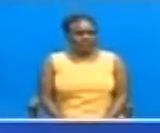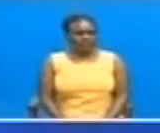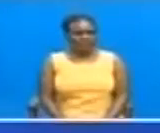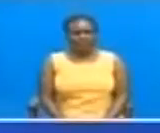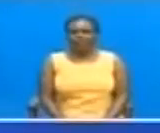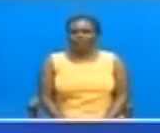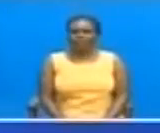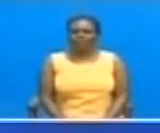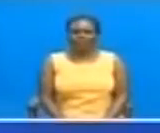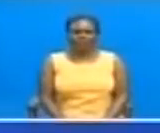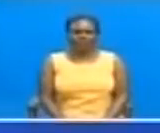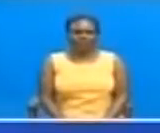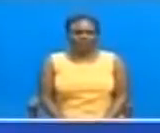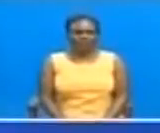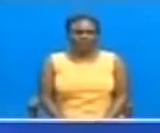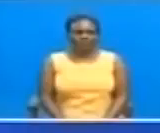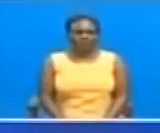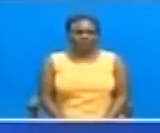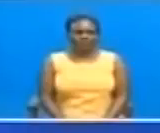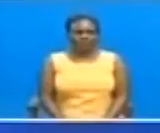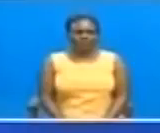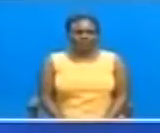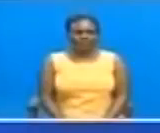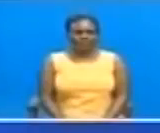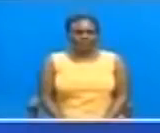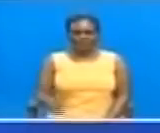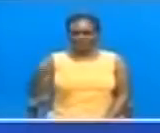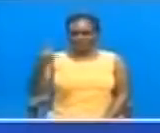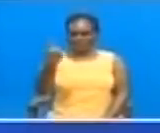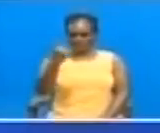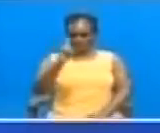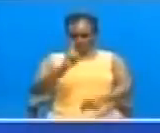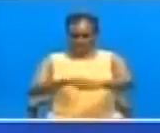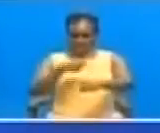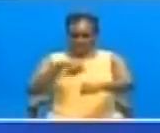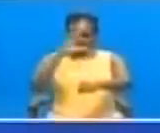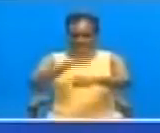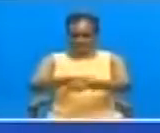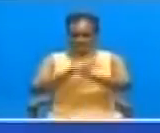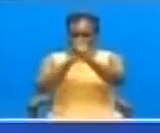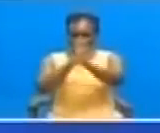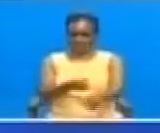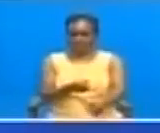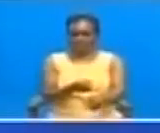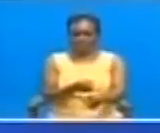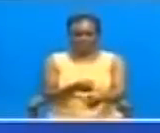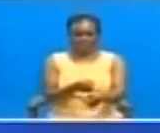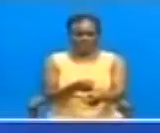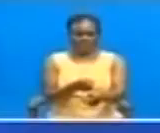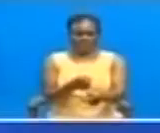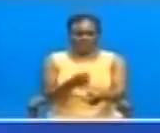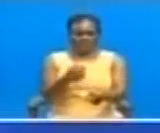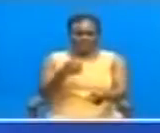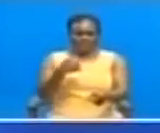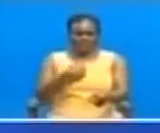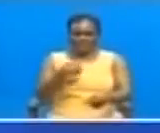Nafurahi sana sana sana. Kwangu hii ni mara ya kwanza napata, wakati naanza kucheza mpira ndio maana nasema hivi